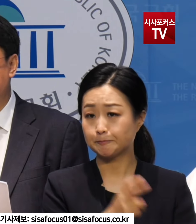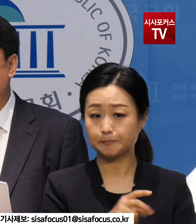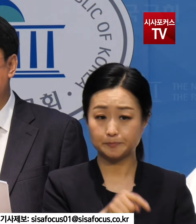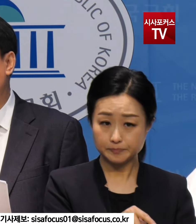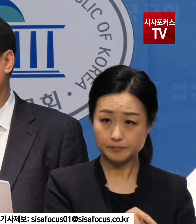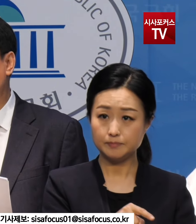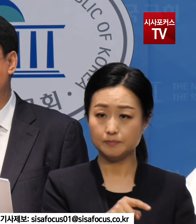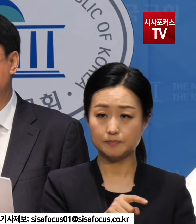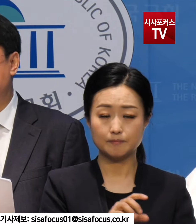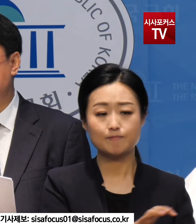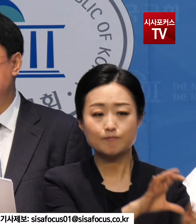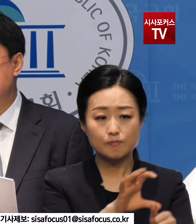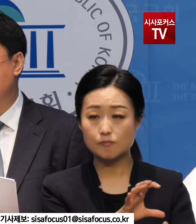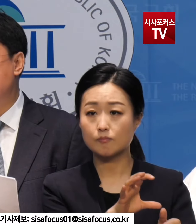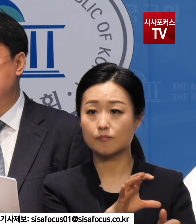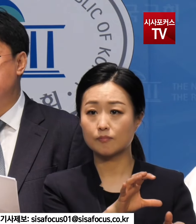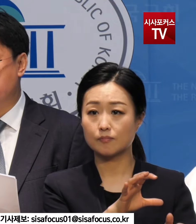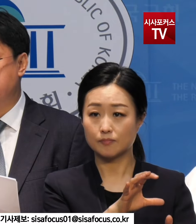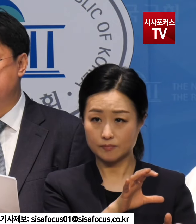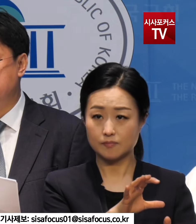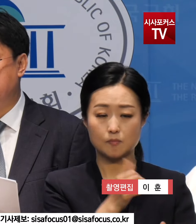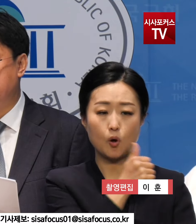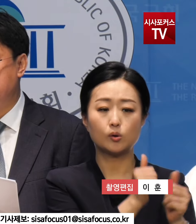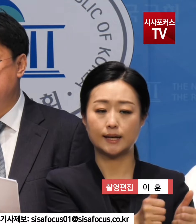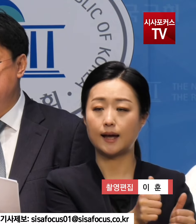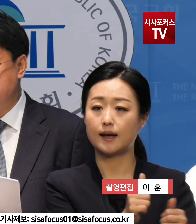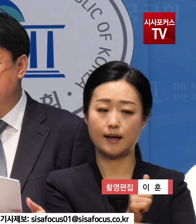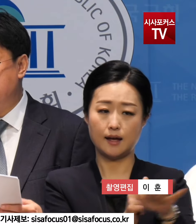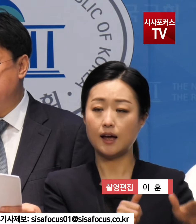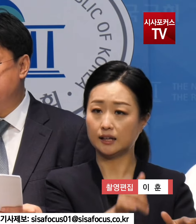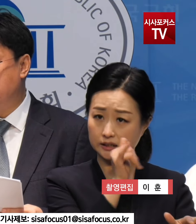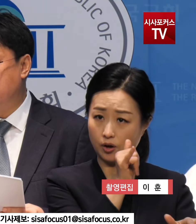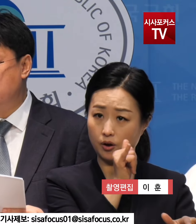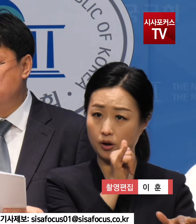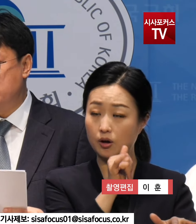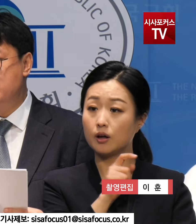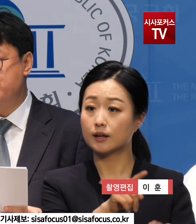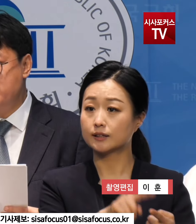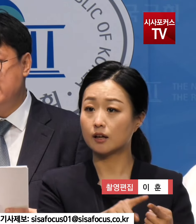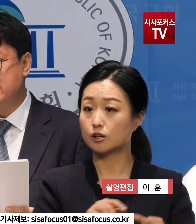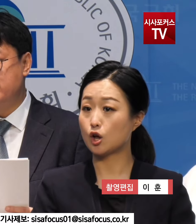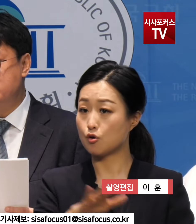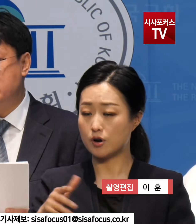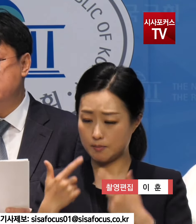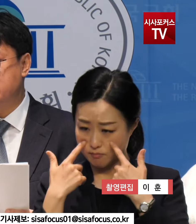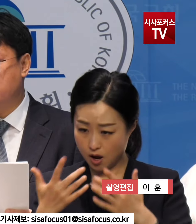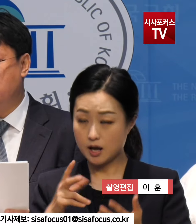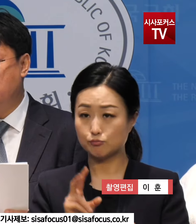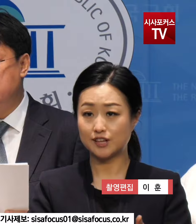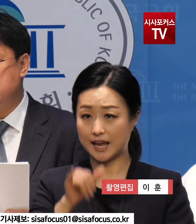그들의 사기꾼들의 앞잡이인 정관여 변호사가 있습니다. 여기에 대해서 우리는